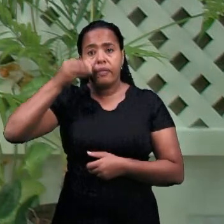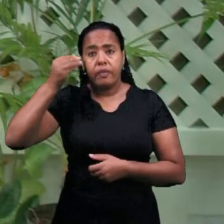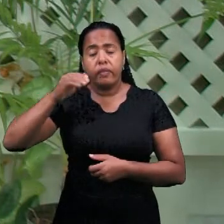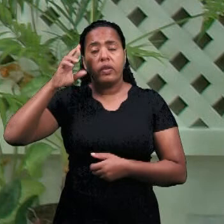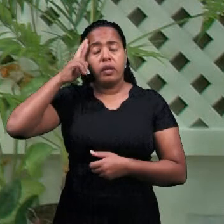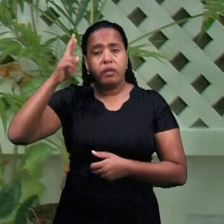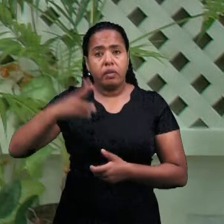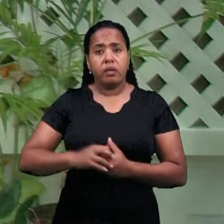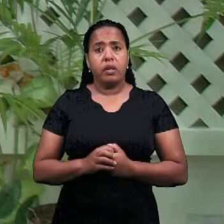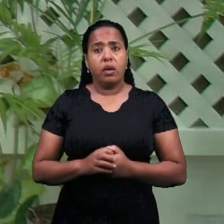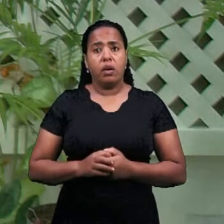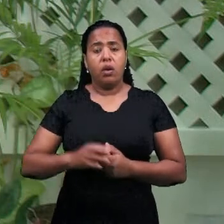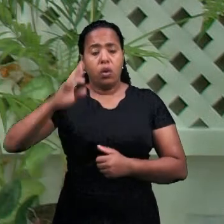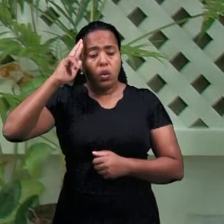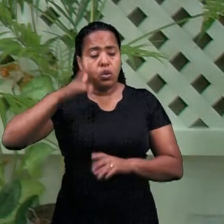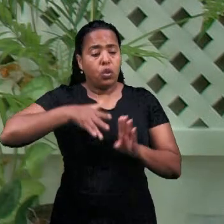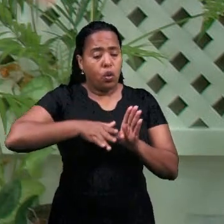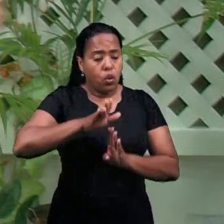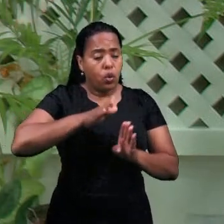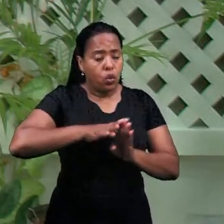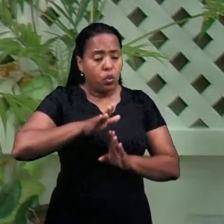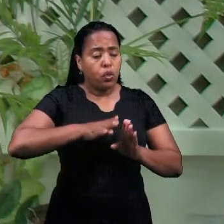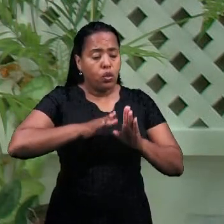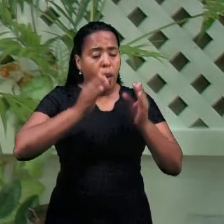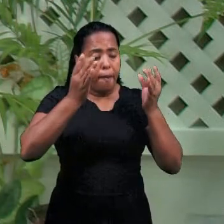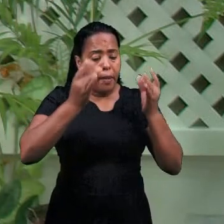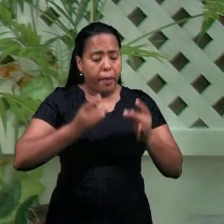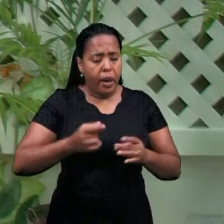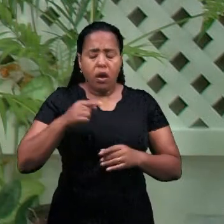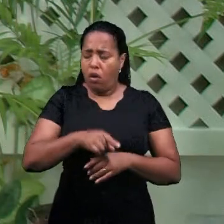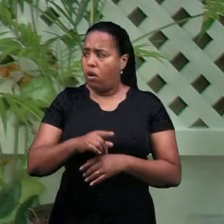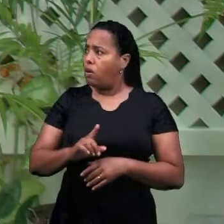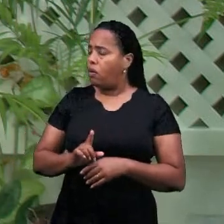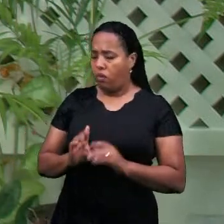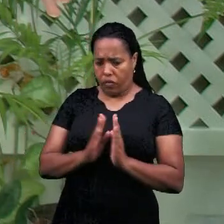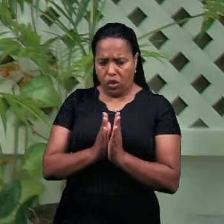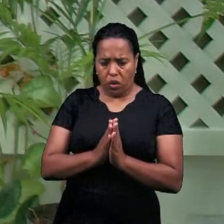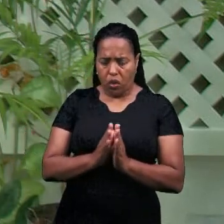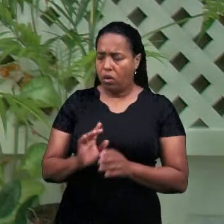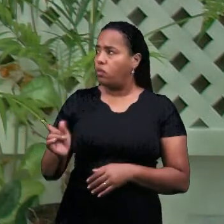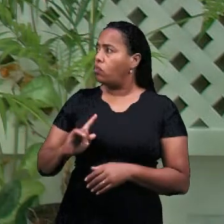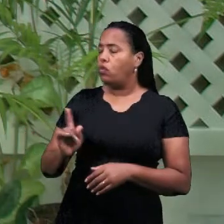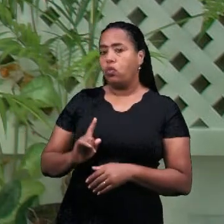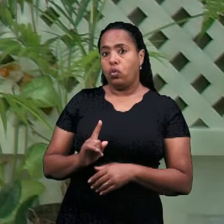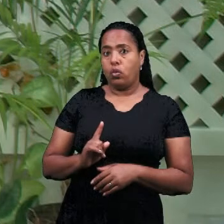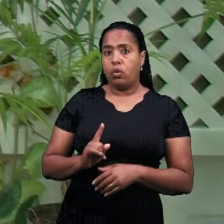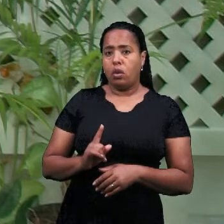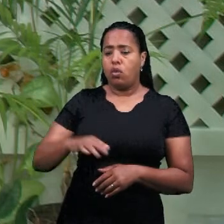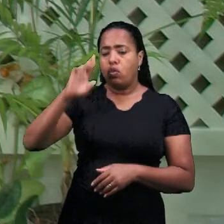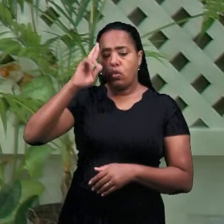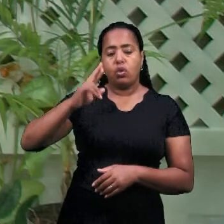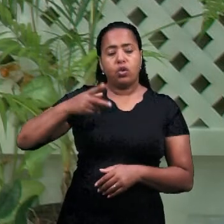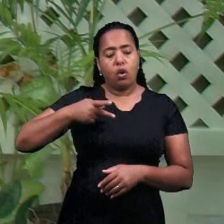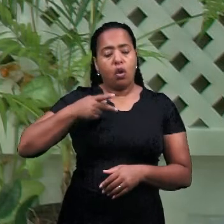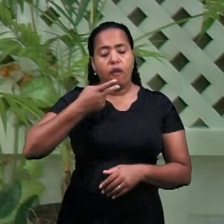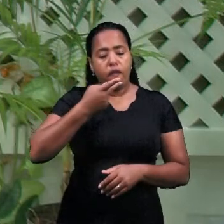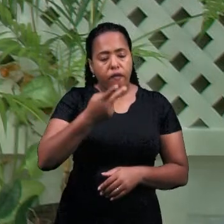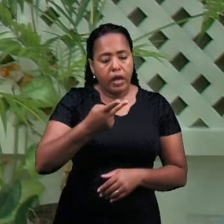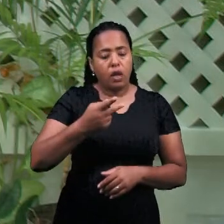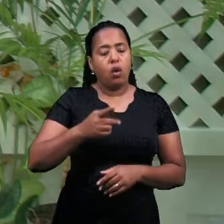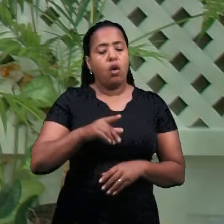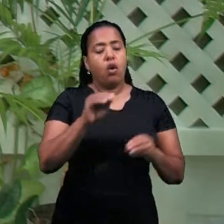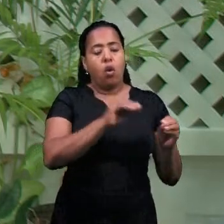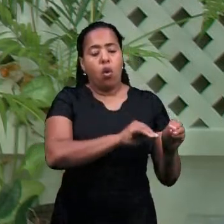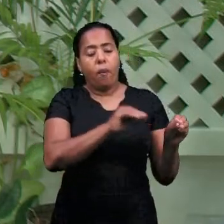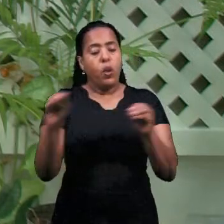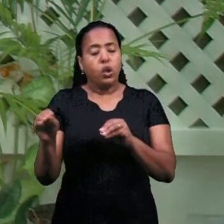Seigneur a dit faites ceci, faites cela. Seigneur, je vais faire cette affaire. Non. Quitte cette affaire et fait